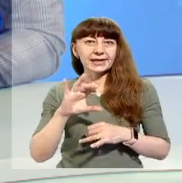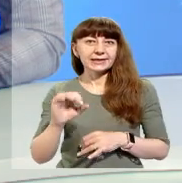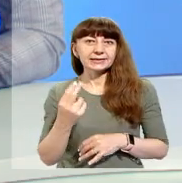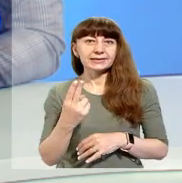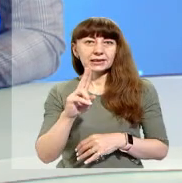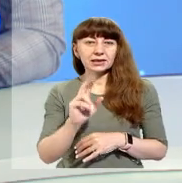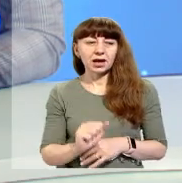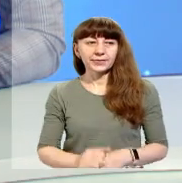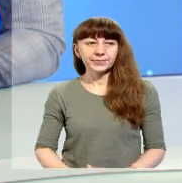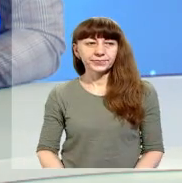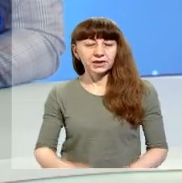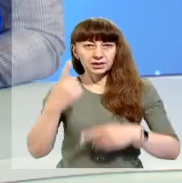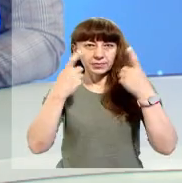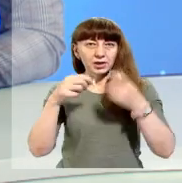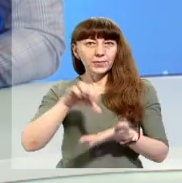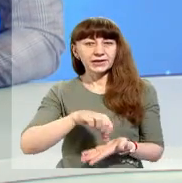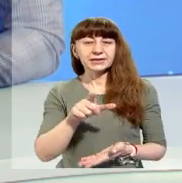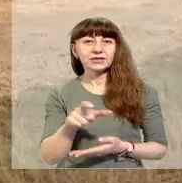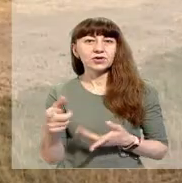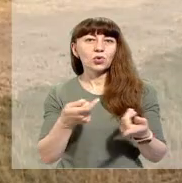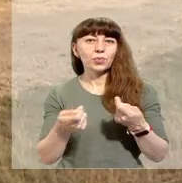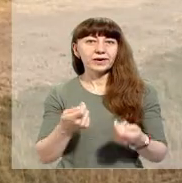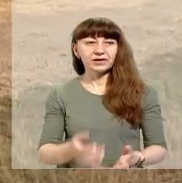ветеринария басқармасының өкілдері мәлім етті.